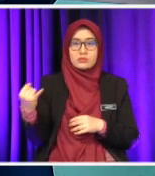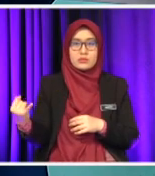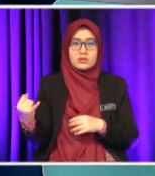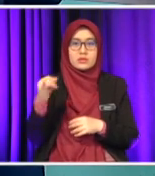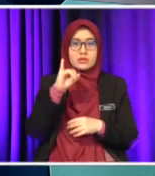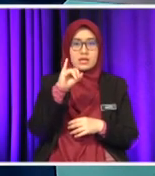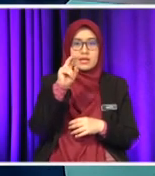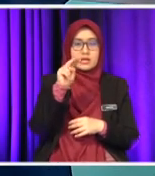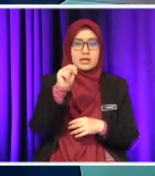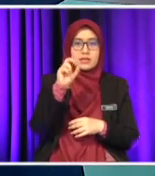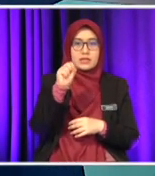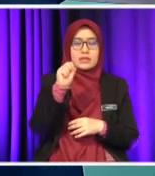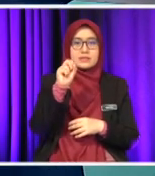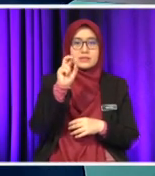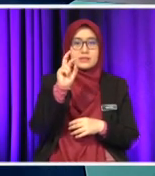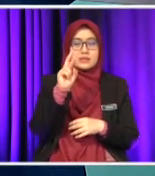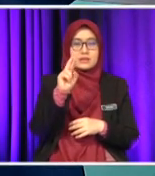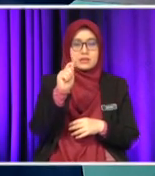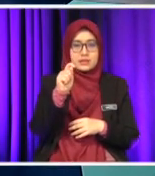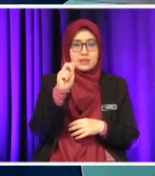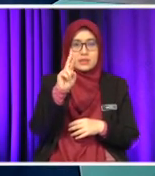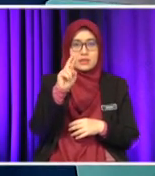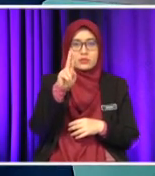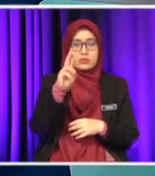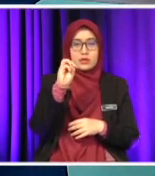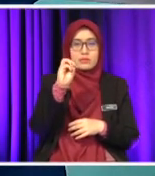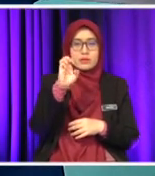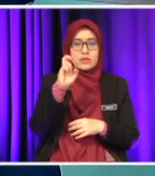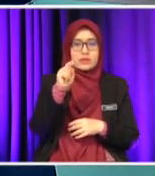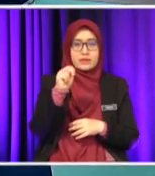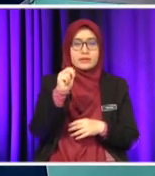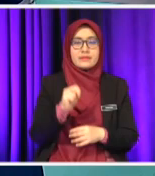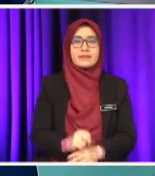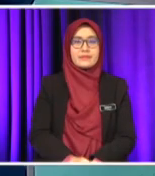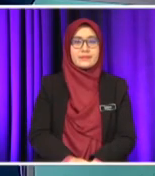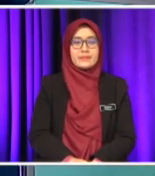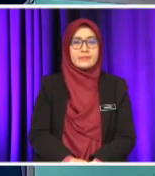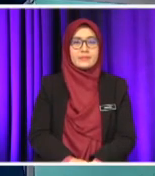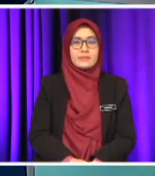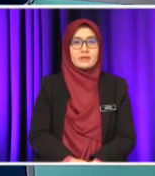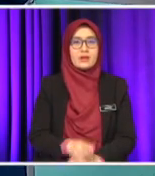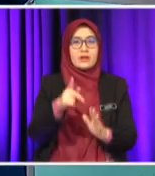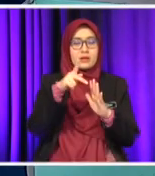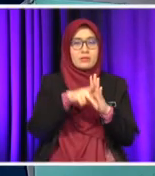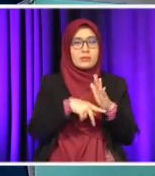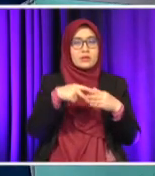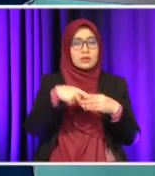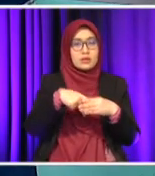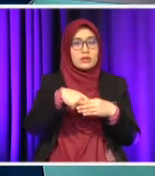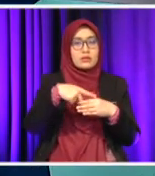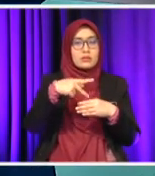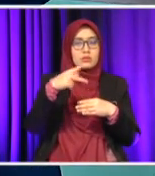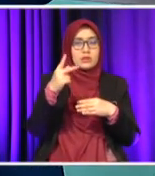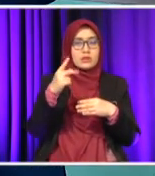penting untuk pengeluaran merangka satu perjalanan